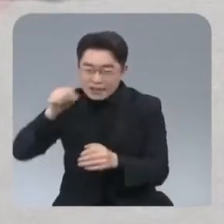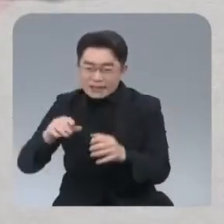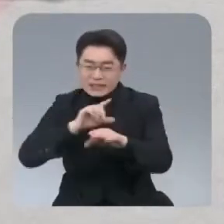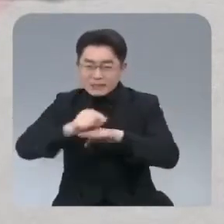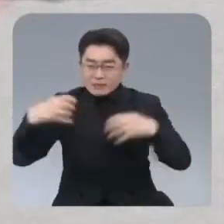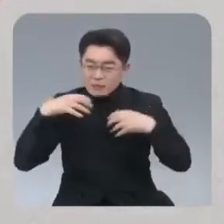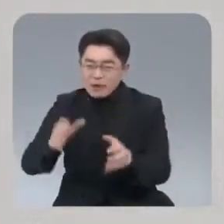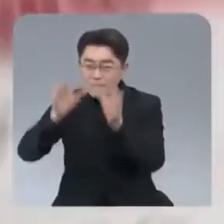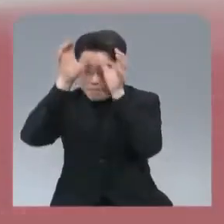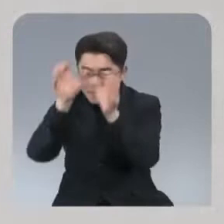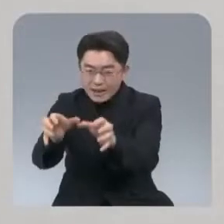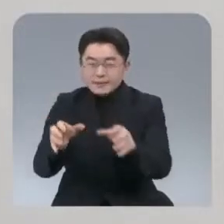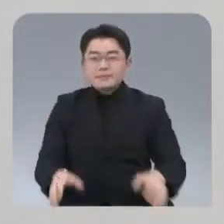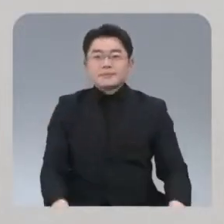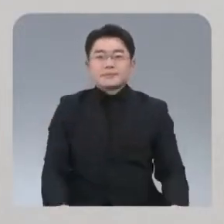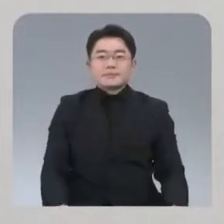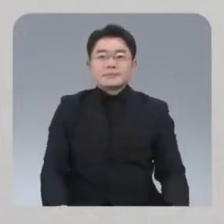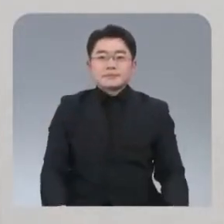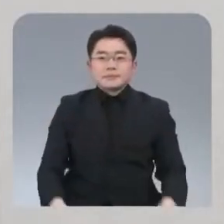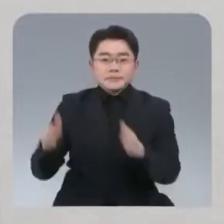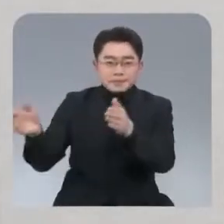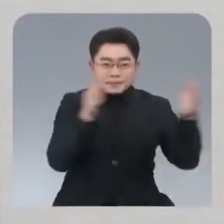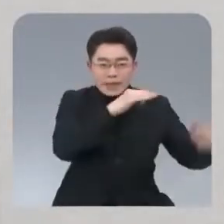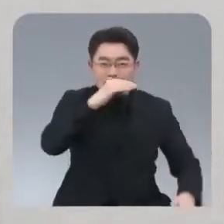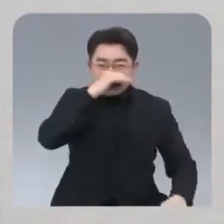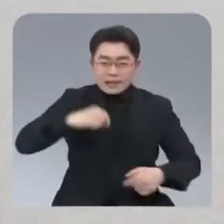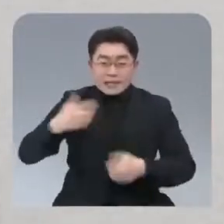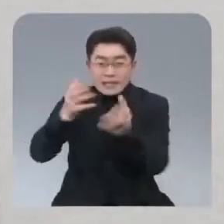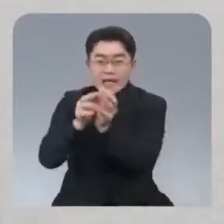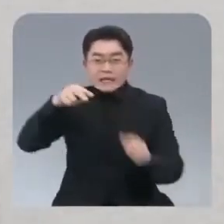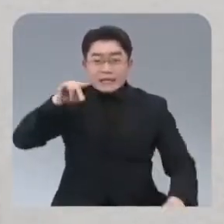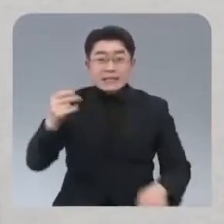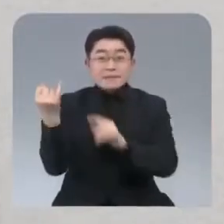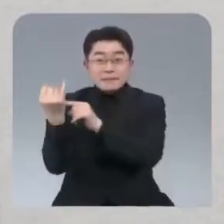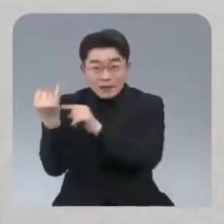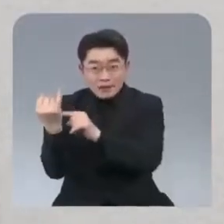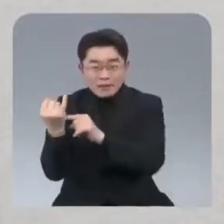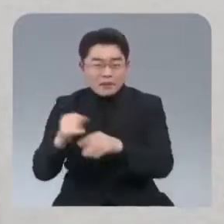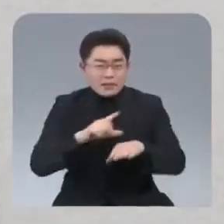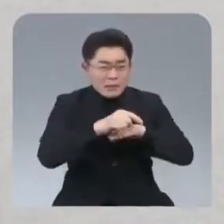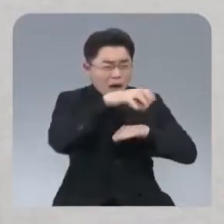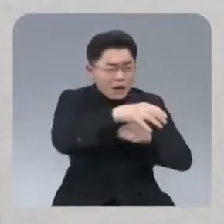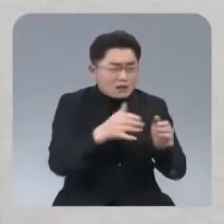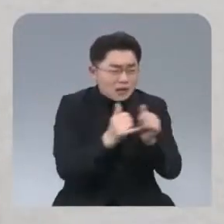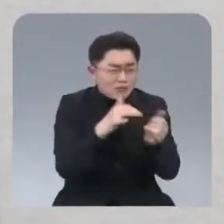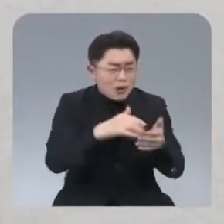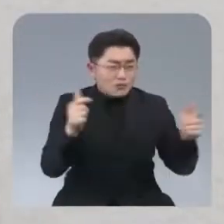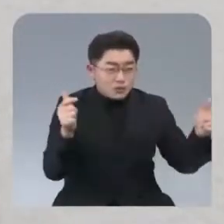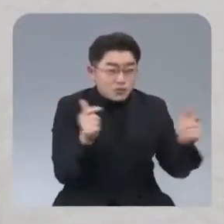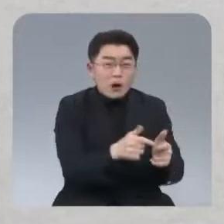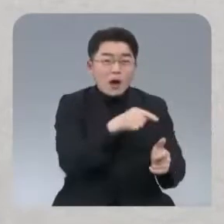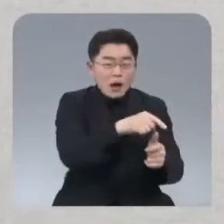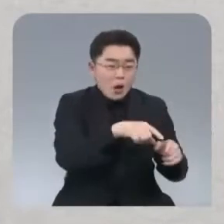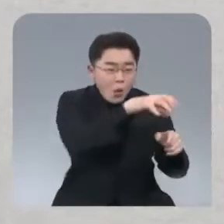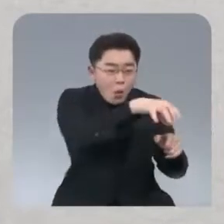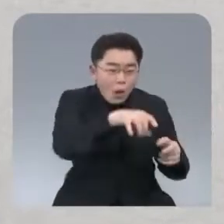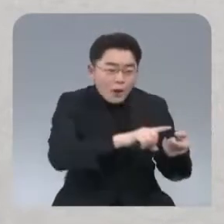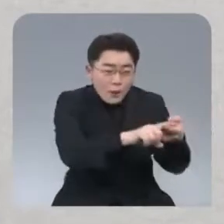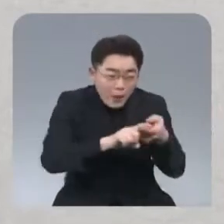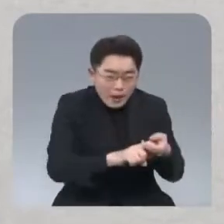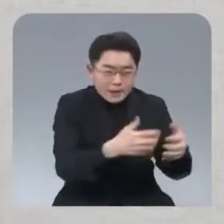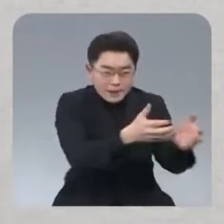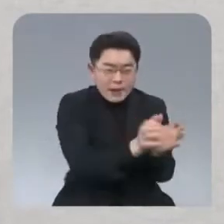밝혔습니다 정의당 심상정 후보는 인구가 줄어드는 시군구 를 몇 개씩 합쳐 혁신도시를